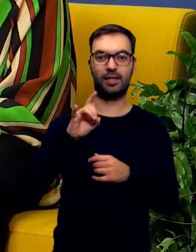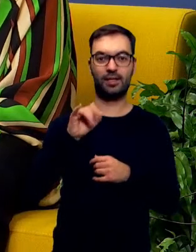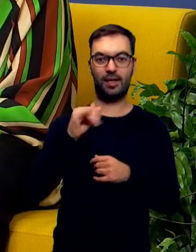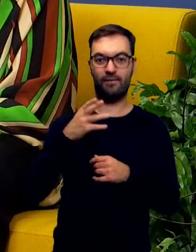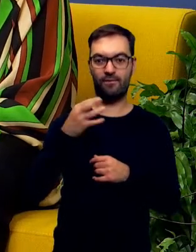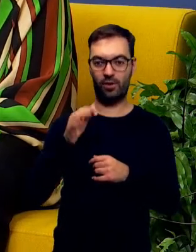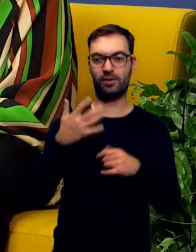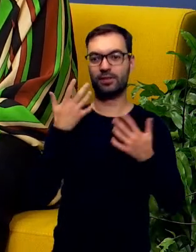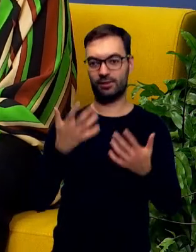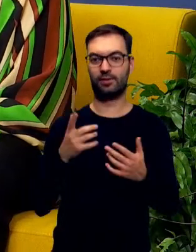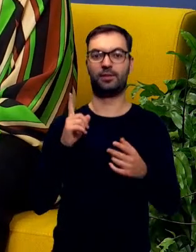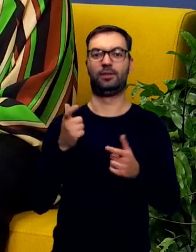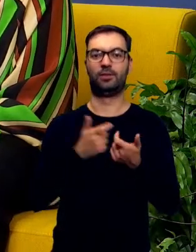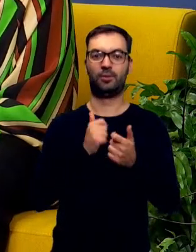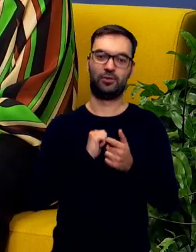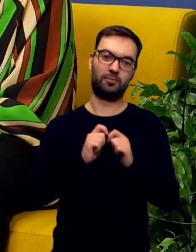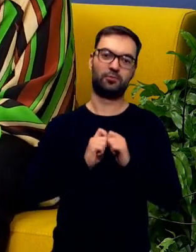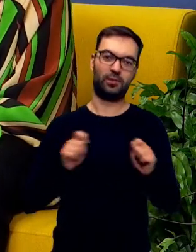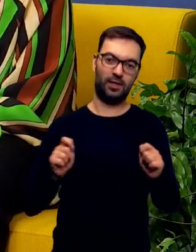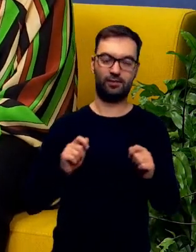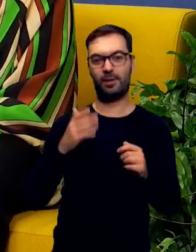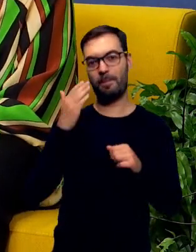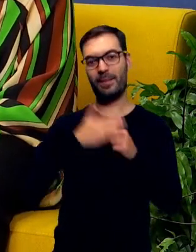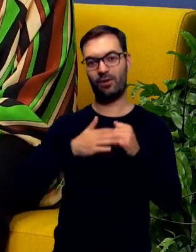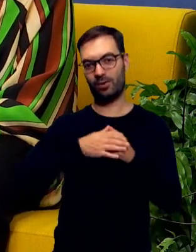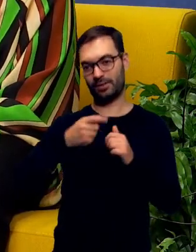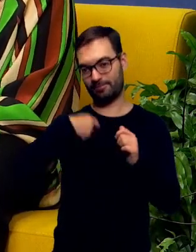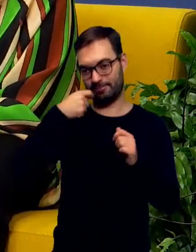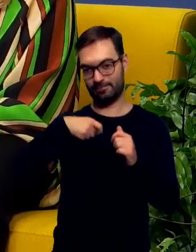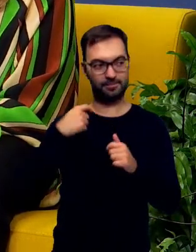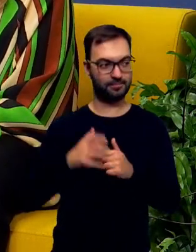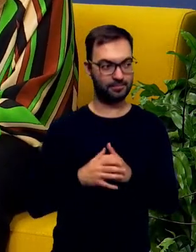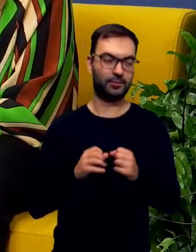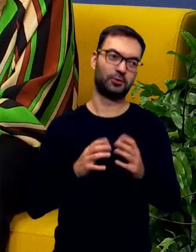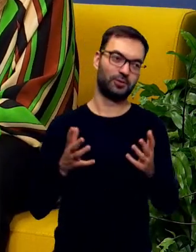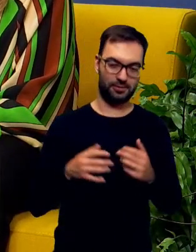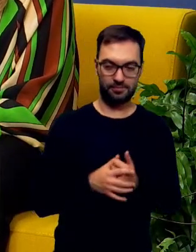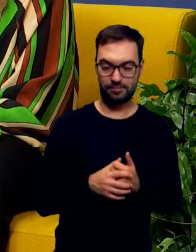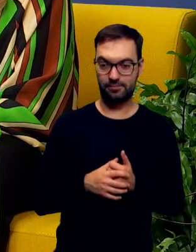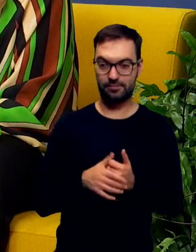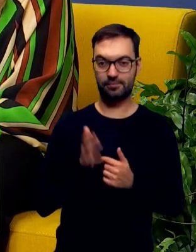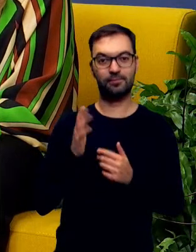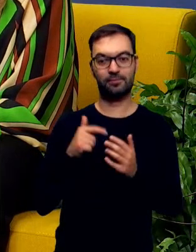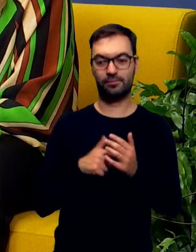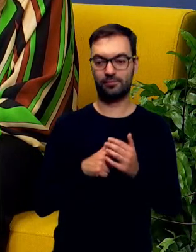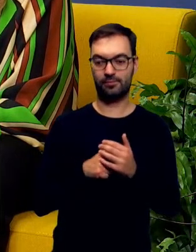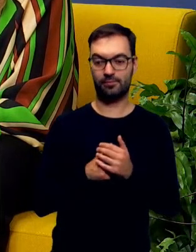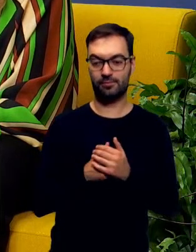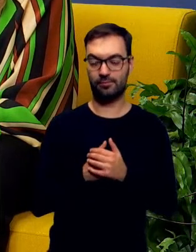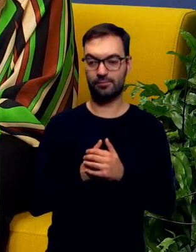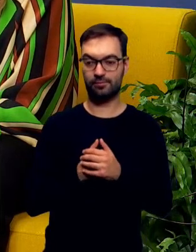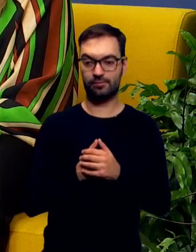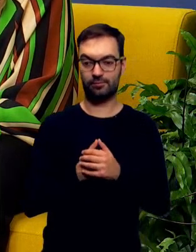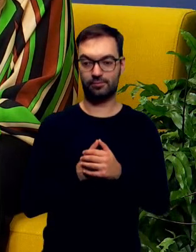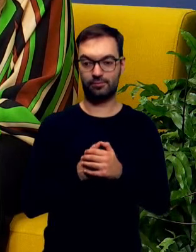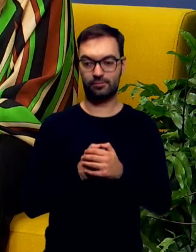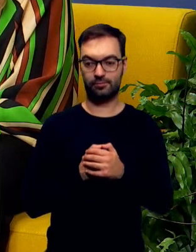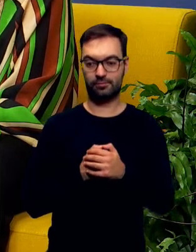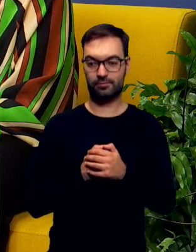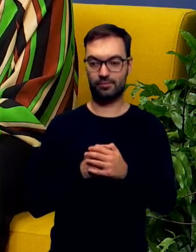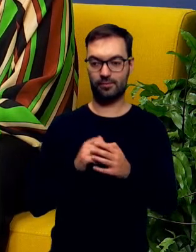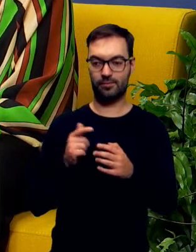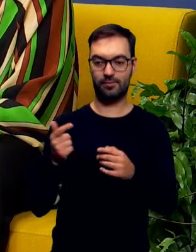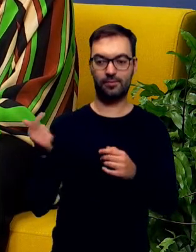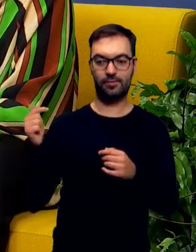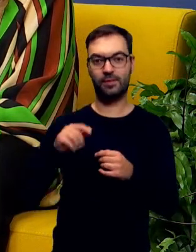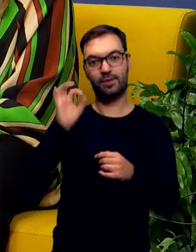Giewont, i tylko taką zrobił sobie przerwę na bigos w schronisku, po czym właśnie